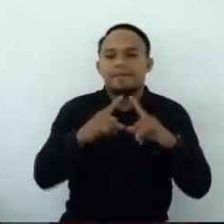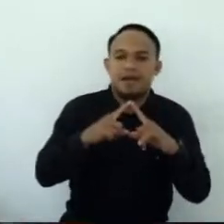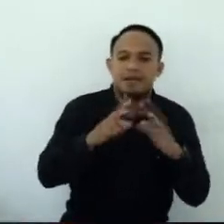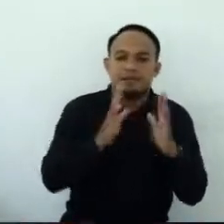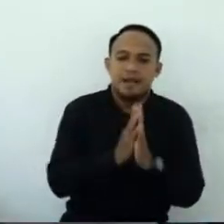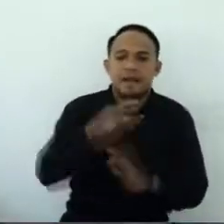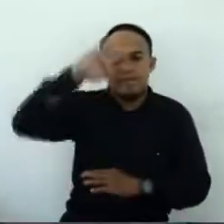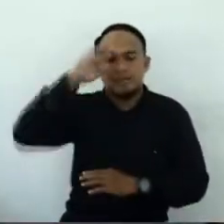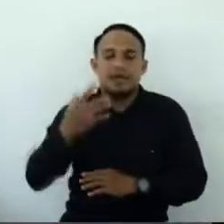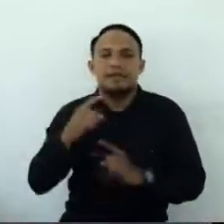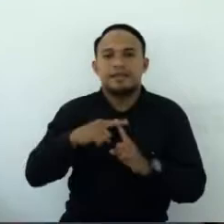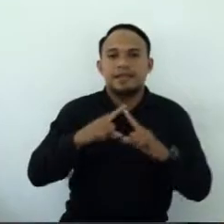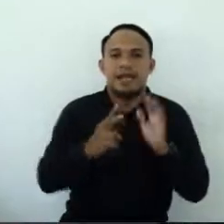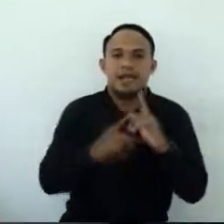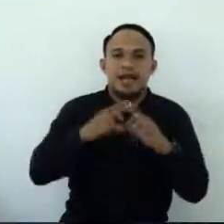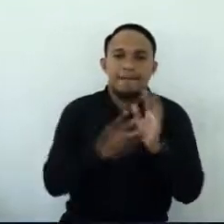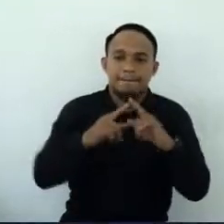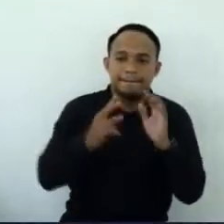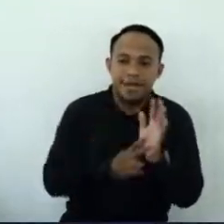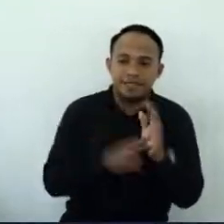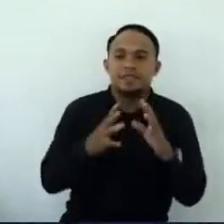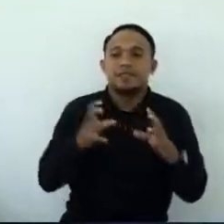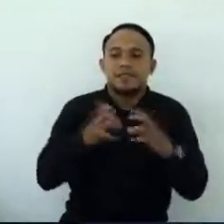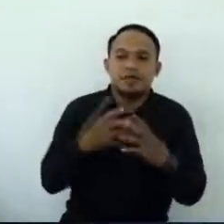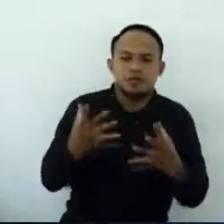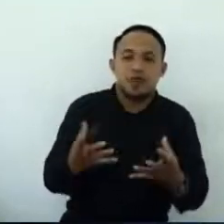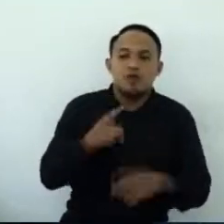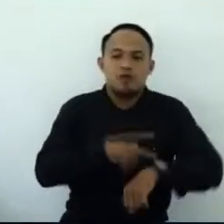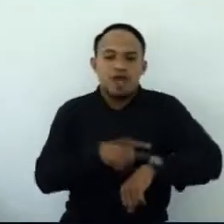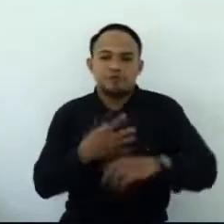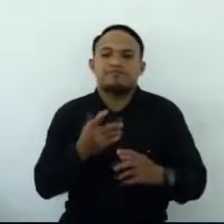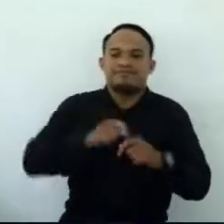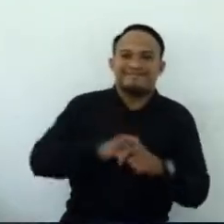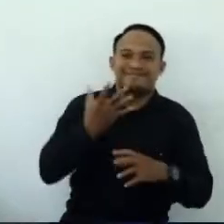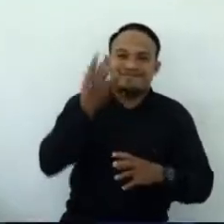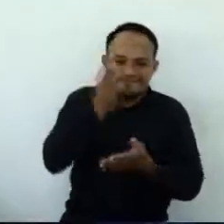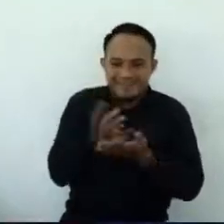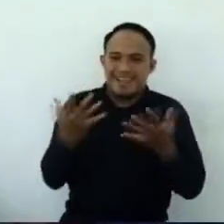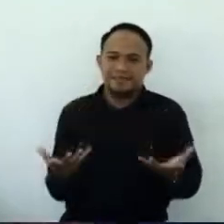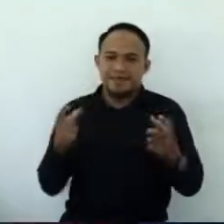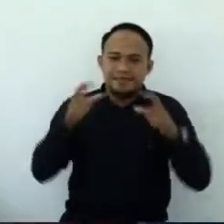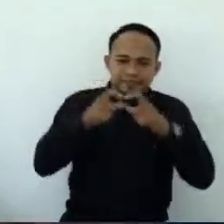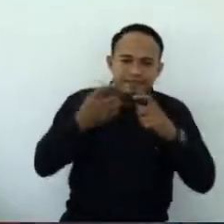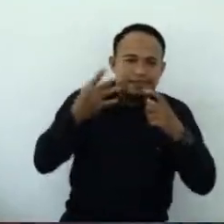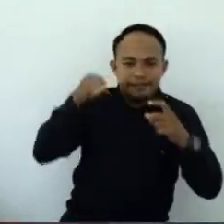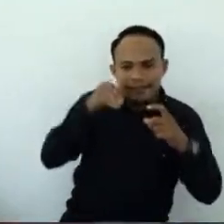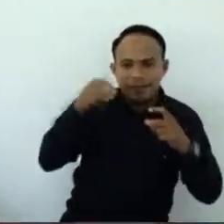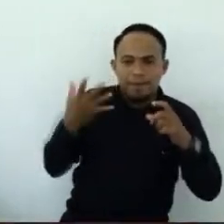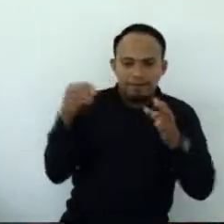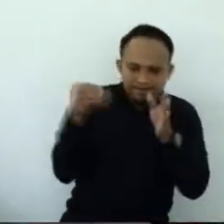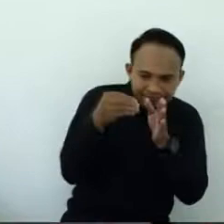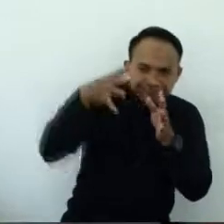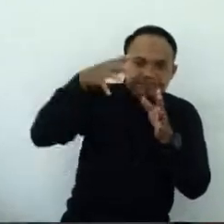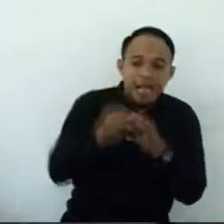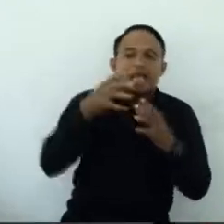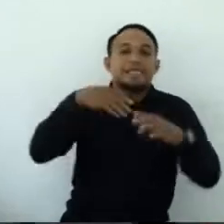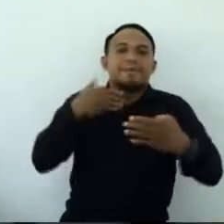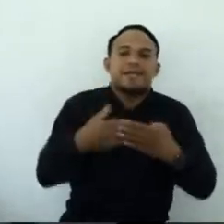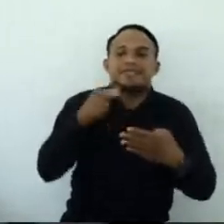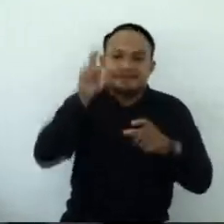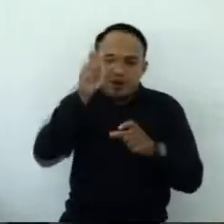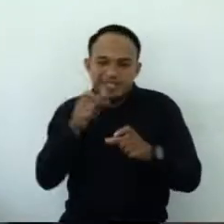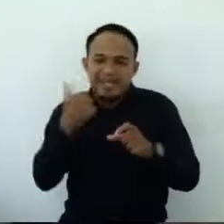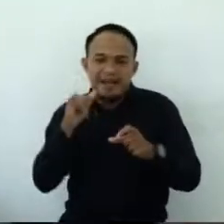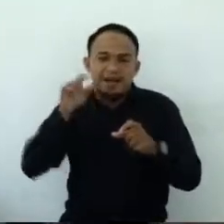dari pengelola gilingan untuk tidak hanya mengejar hasil sampingan dedak dan Konga yang lumayan tinggi harganya dengan mengorbankan